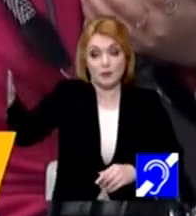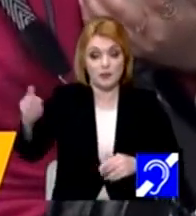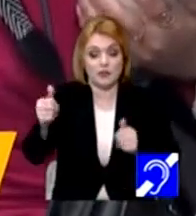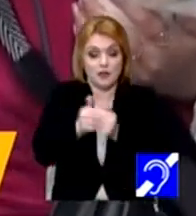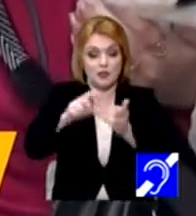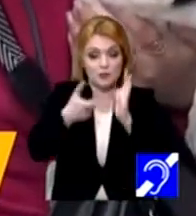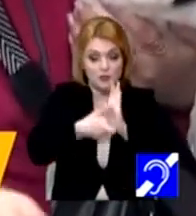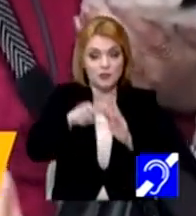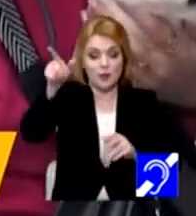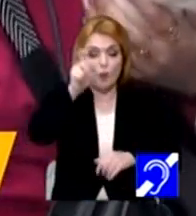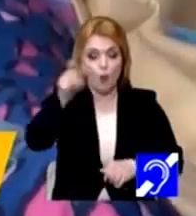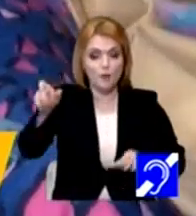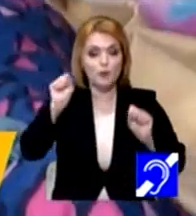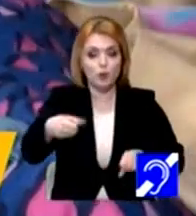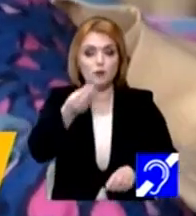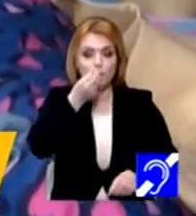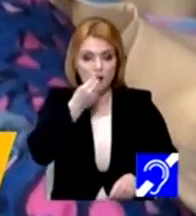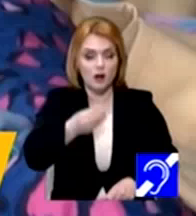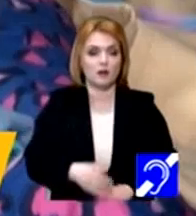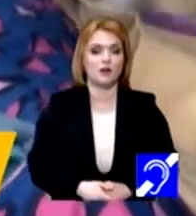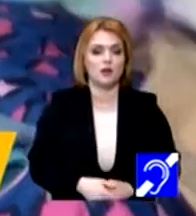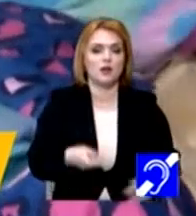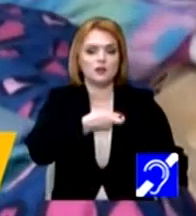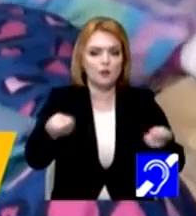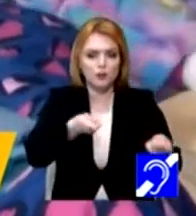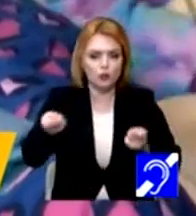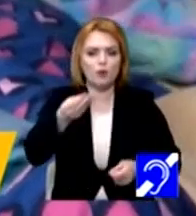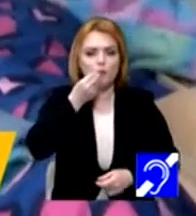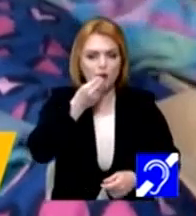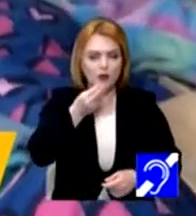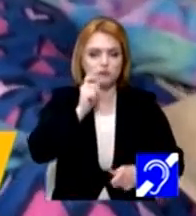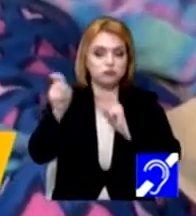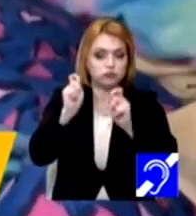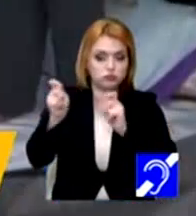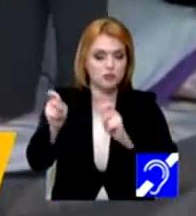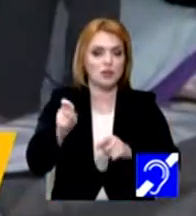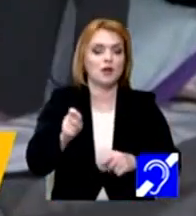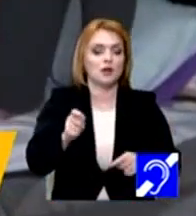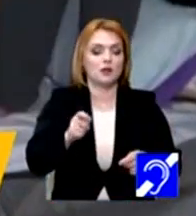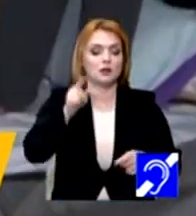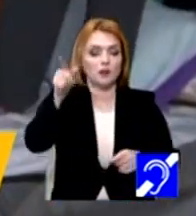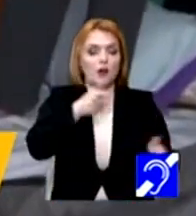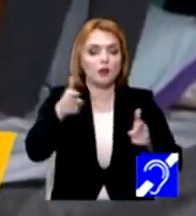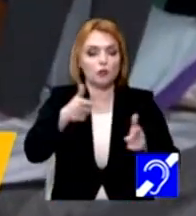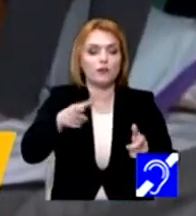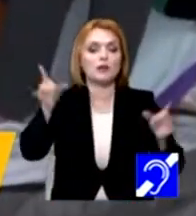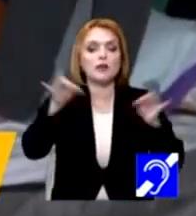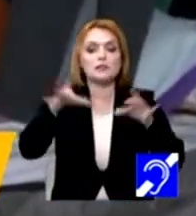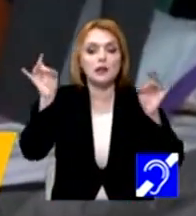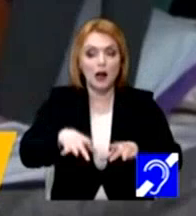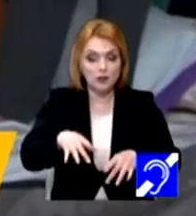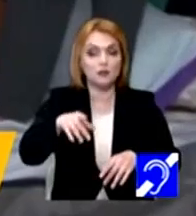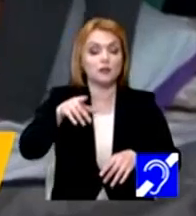oamenii pot lua masa. E vorba de mâncare donată de la cele mai bune restaurante din oraș, ni s-a spus.